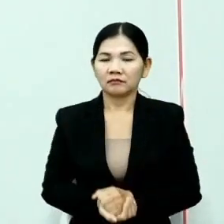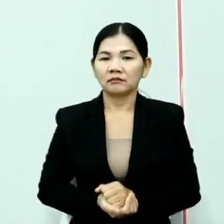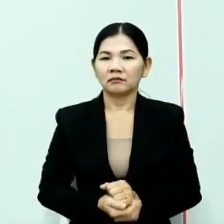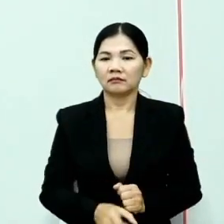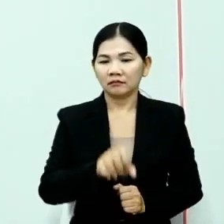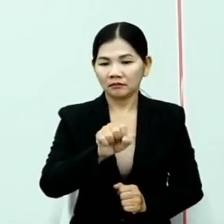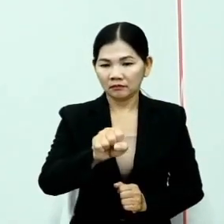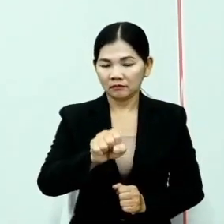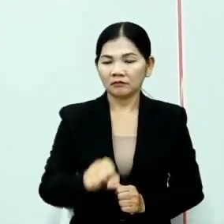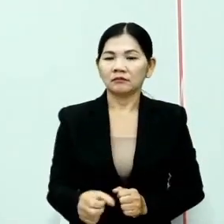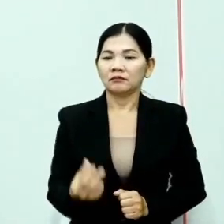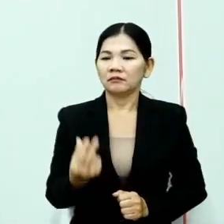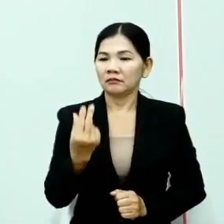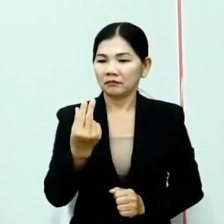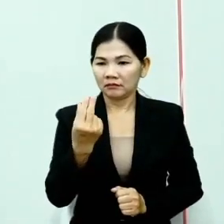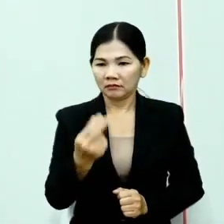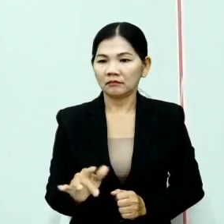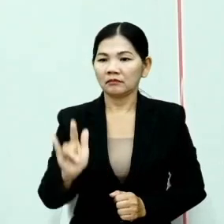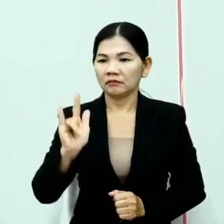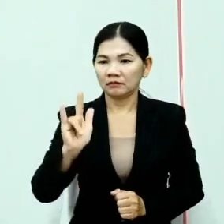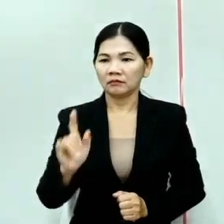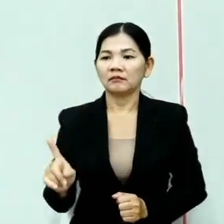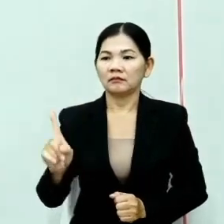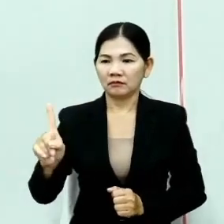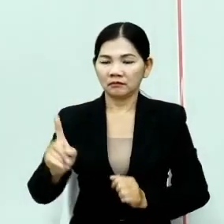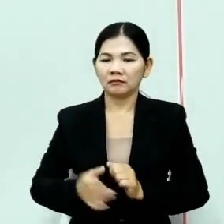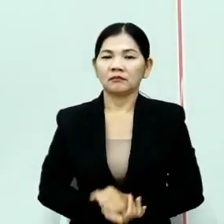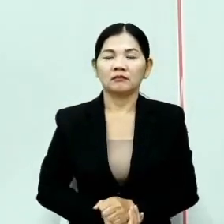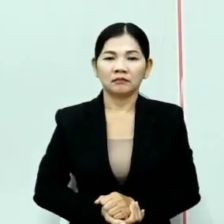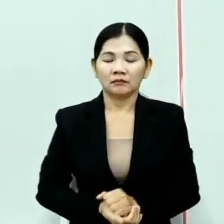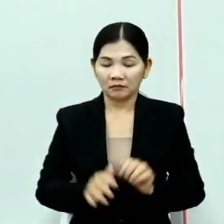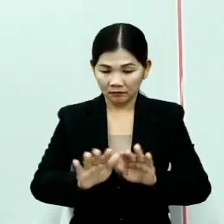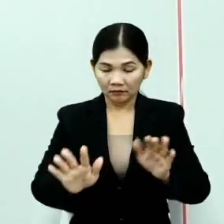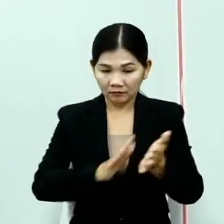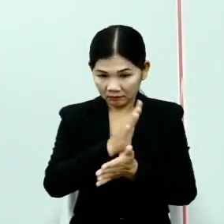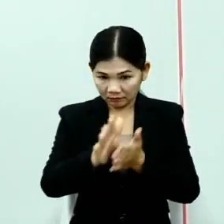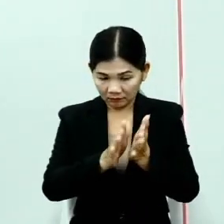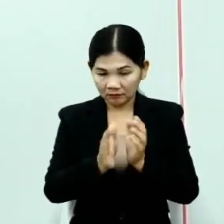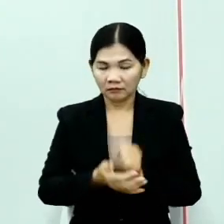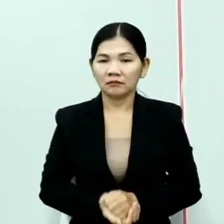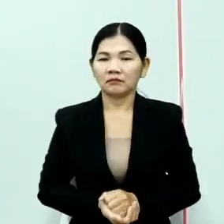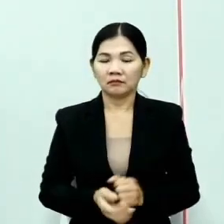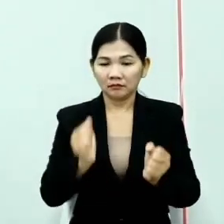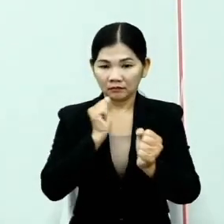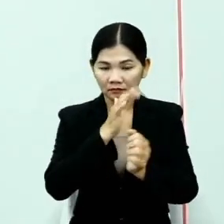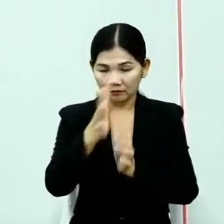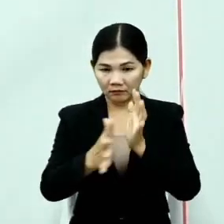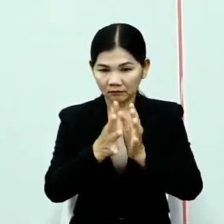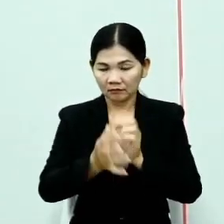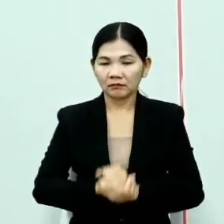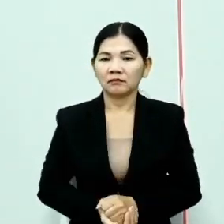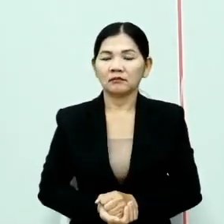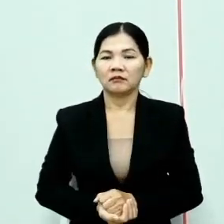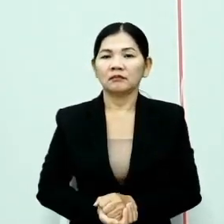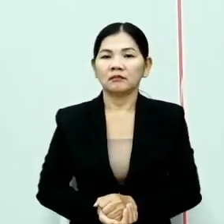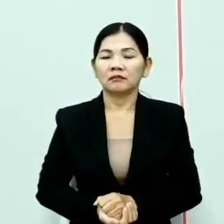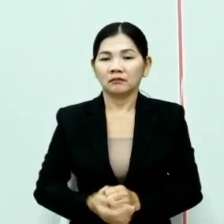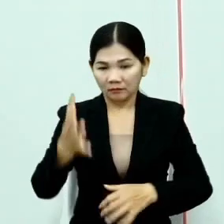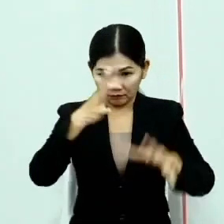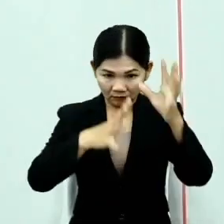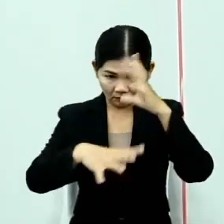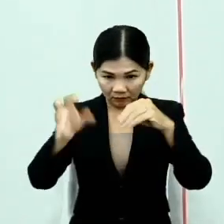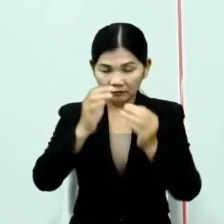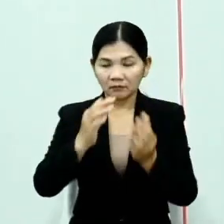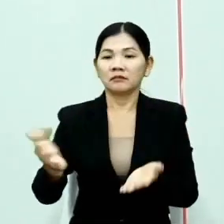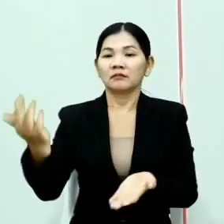Tó, thó, bó, phỏ. Con cho rùm ăn chì mùi nẹ cổ chập đá ấm. Riến